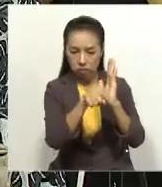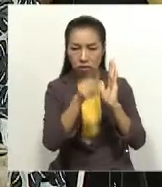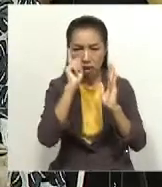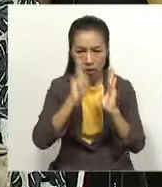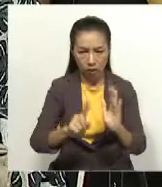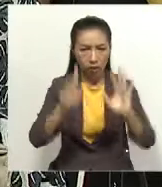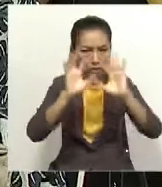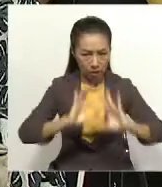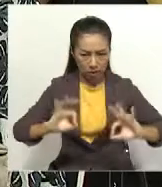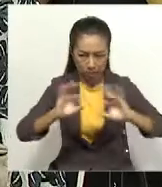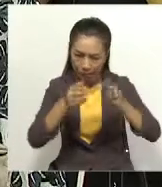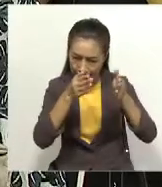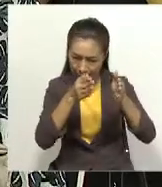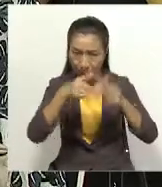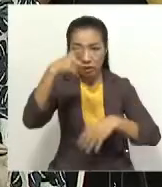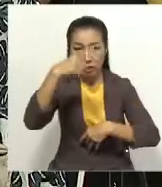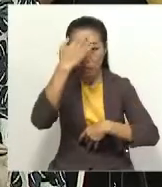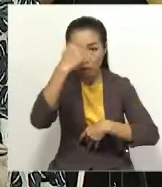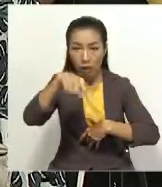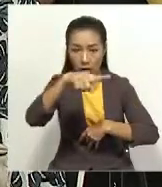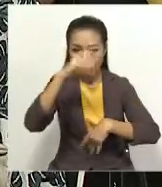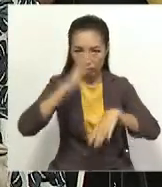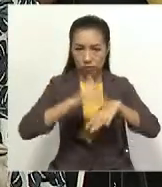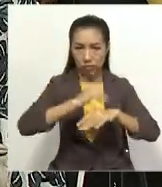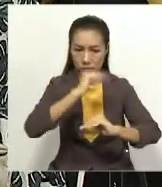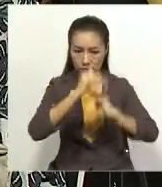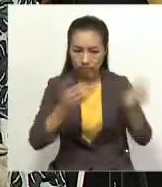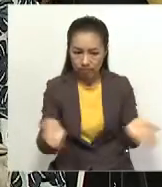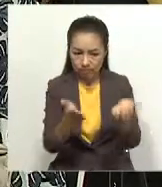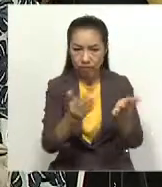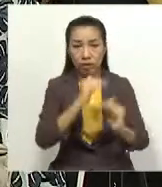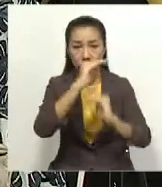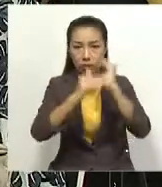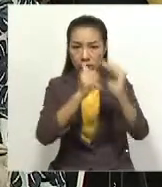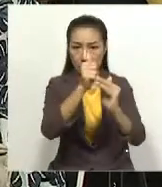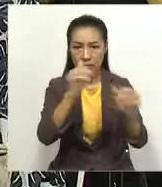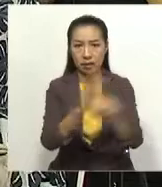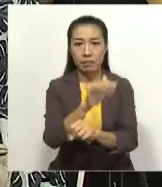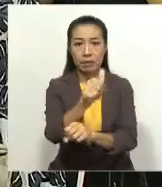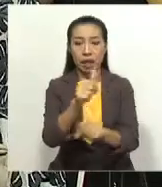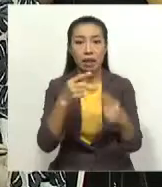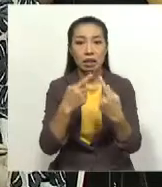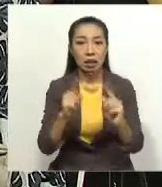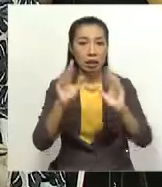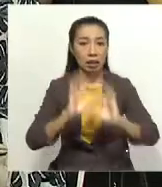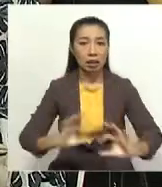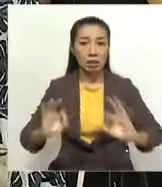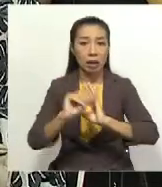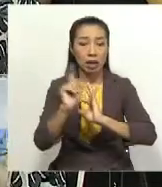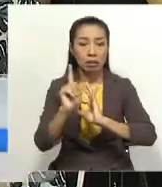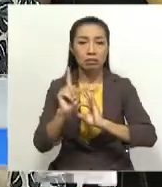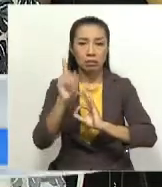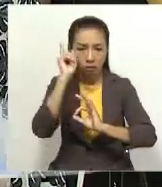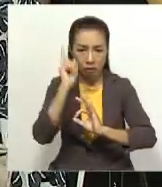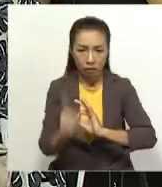ความสำคัญเป็นพิเศษค่ะเพราะมีศักยภาพจึงต้องมีการผลักดันให้สามารถใช้ได้อย่างเต็มที่แต่สิ่งสำคัญนะคะคือ